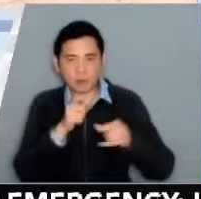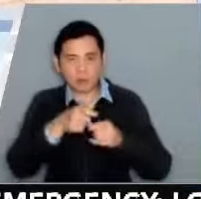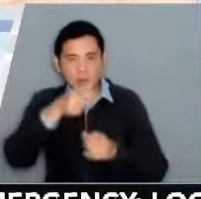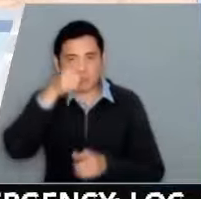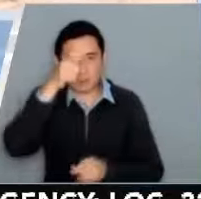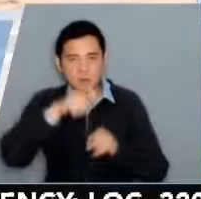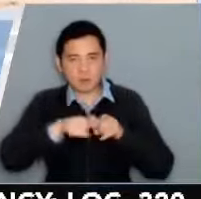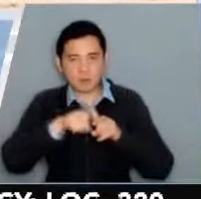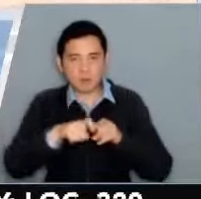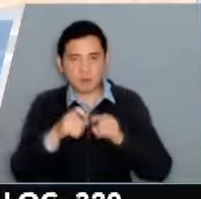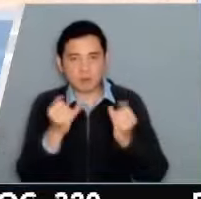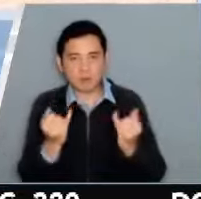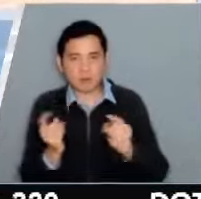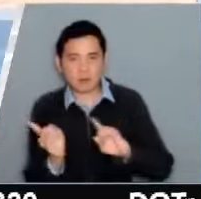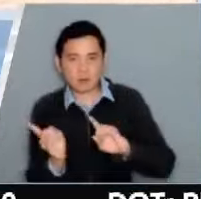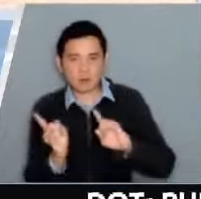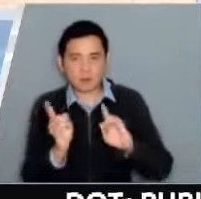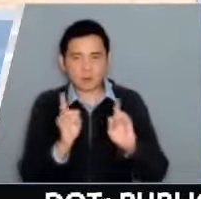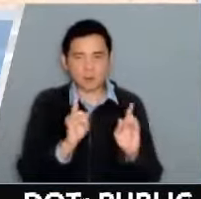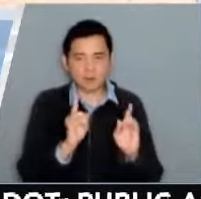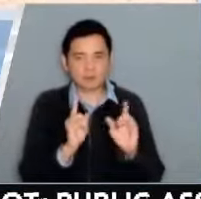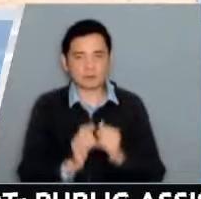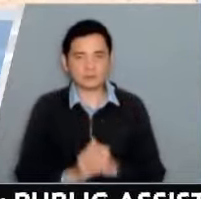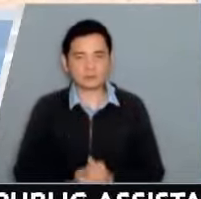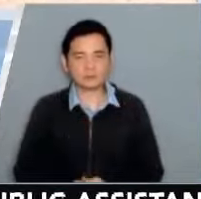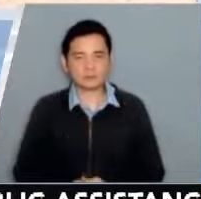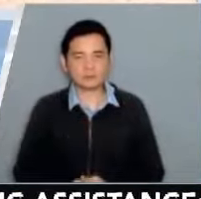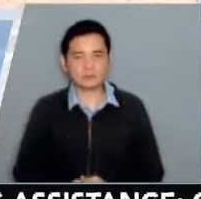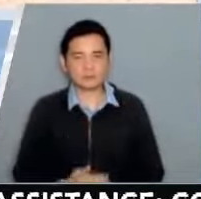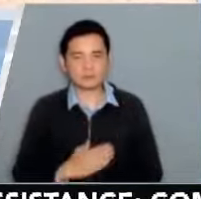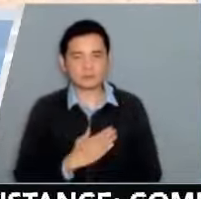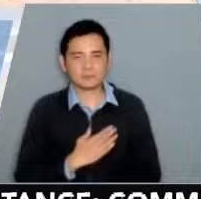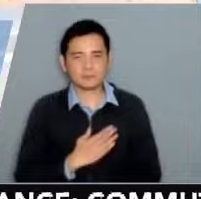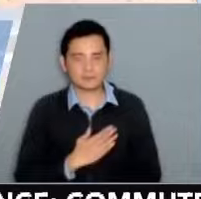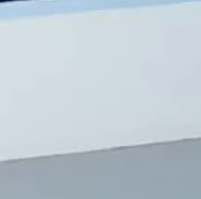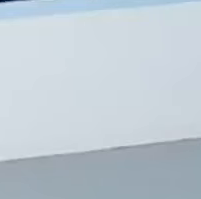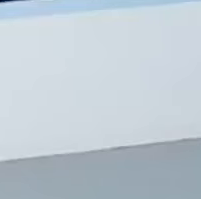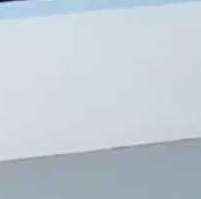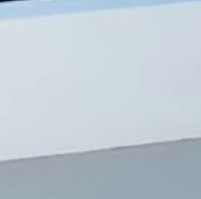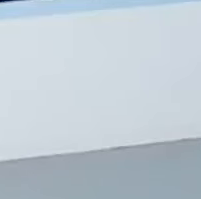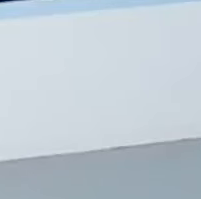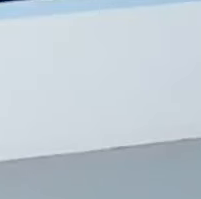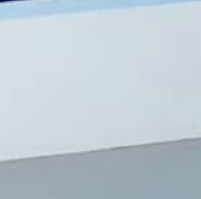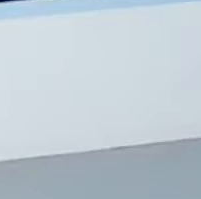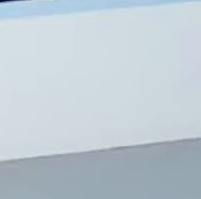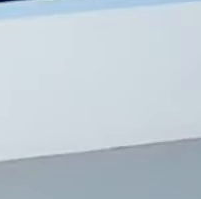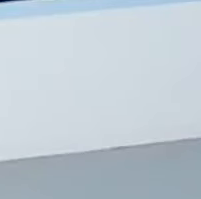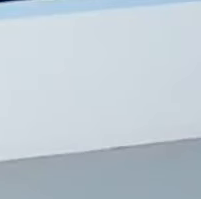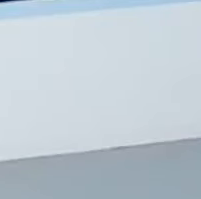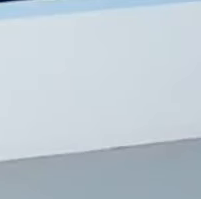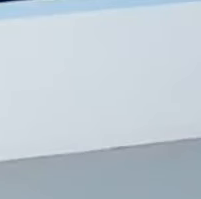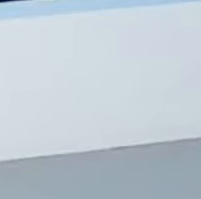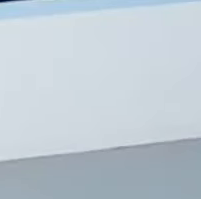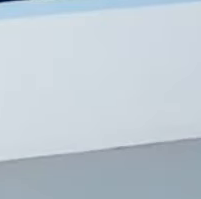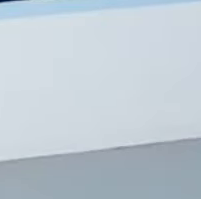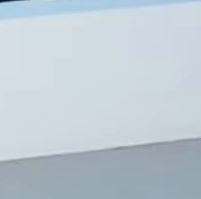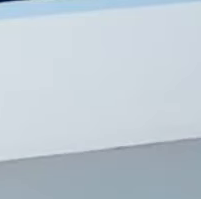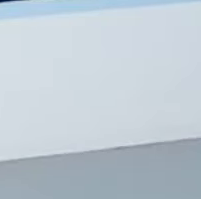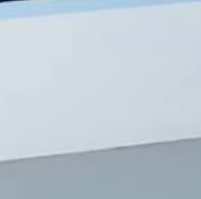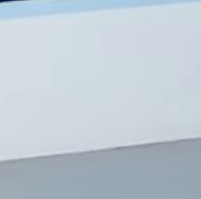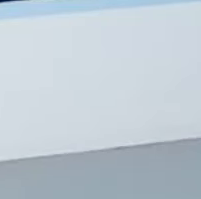EJ Gomez, nagbabalita para sa GMA Integrated News. Kapuso, alamin ang maiinit na